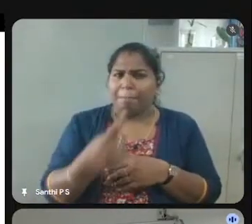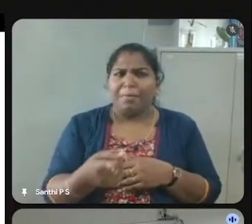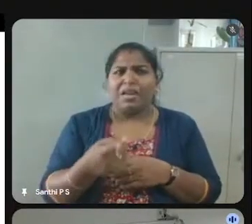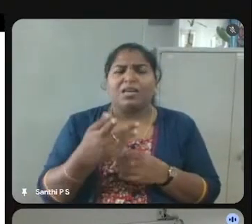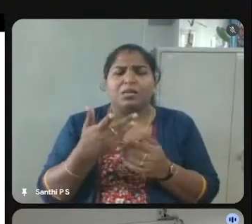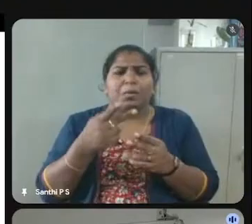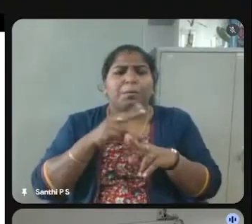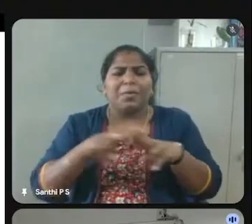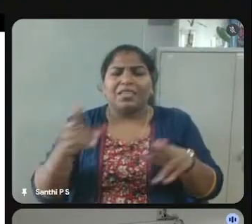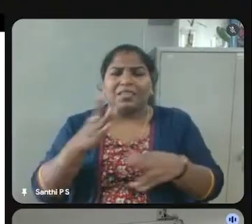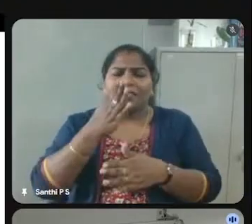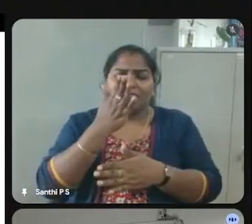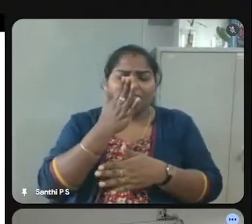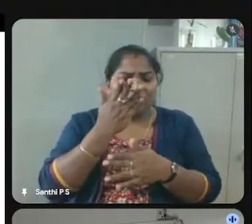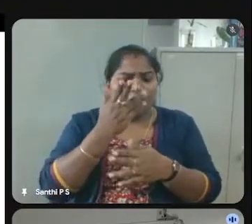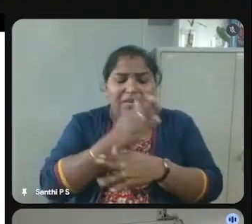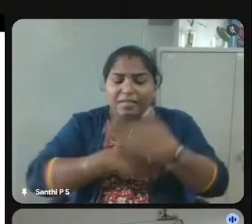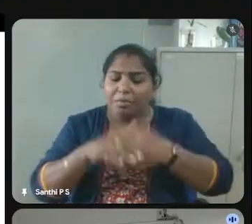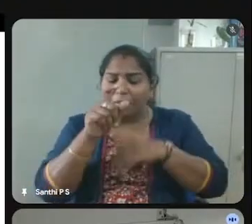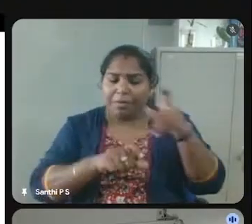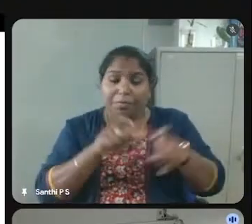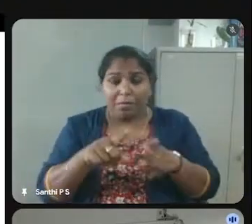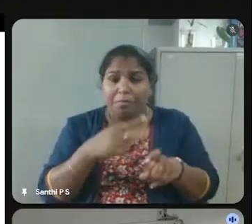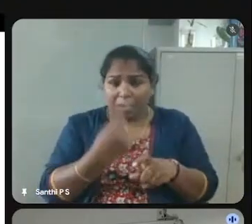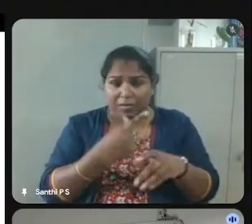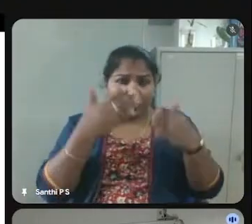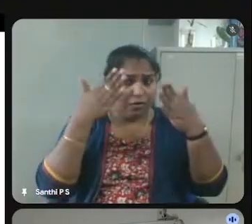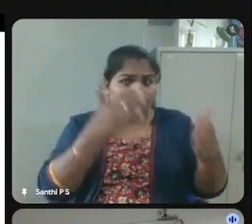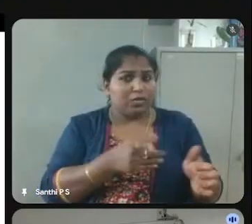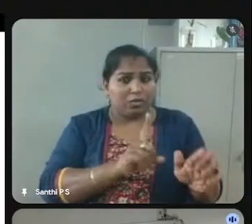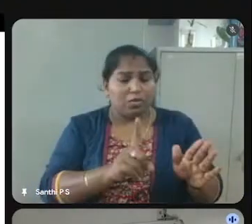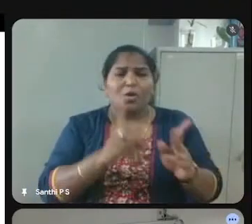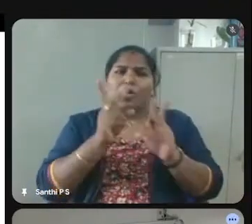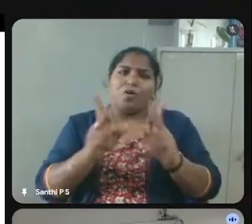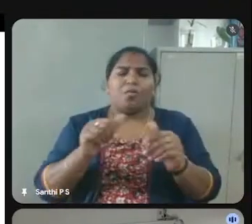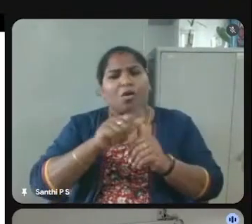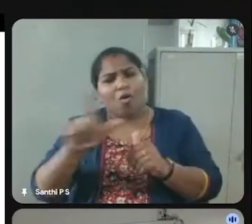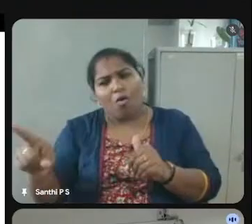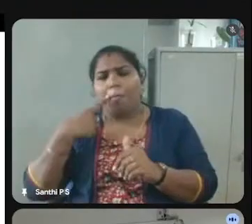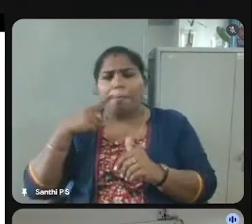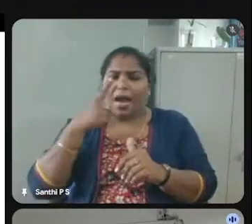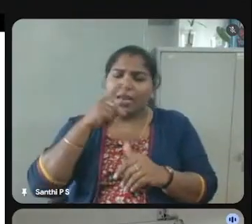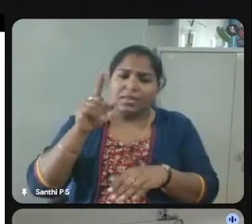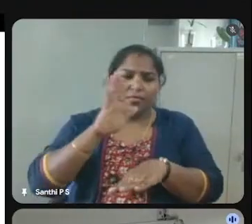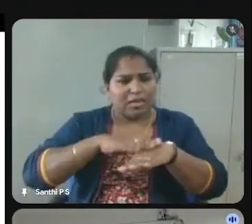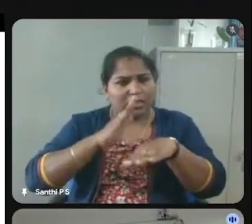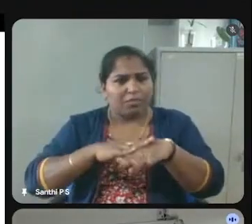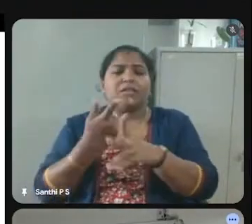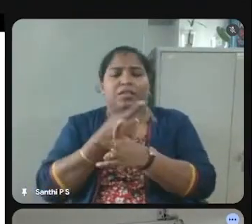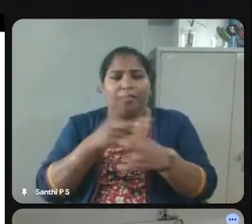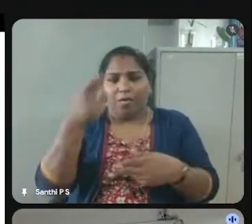കുട്ടികളുടെ മാതാപിതാക്കൾക്ക് നേരിടുന്ന കാര്യങ്ങളുണ്ട്. എന്നിരുന്നാൽ പോലും കോമൺ ആയിട്ട് എല്ലാ മാതാപിതാക്കളും നേരിടുന്ന പ്രശ്നങ്ങളും ഇതിനകത്ത്